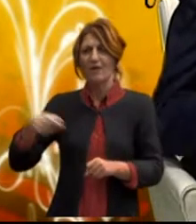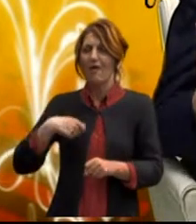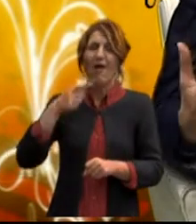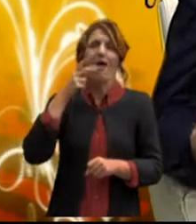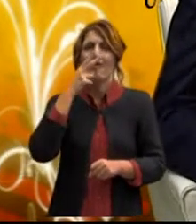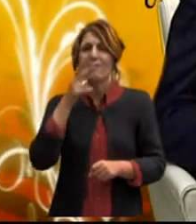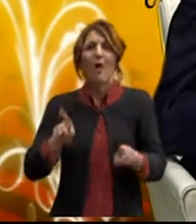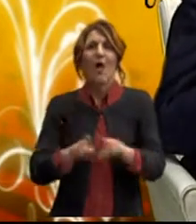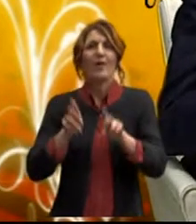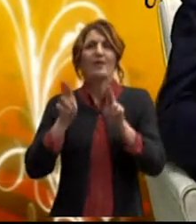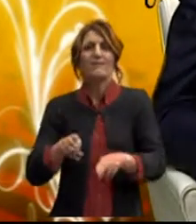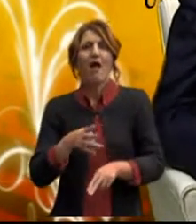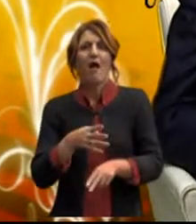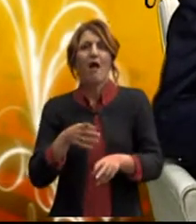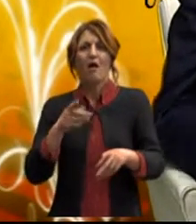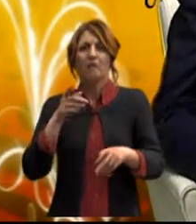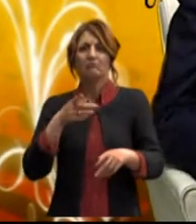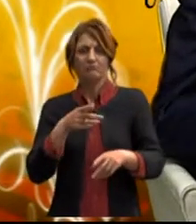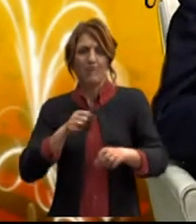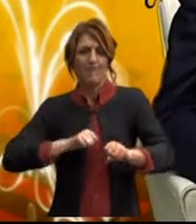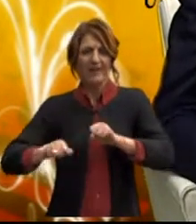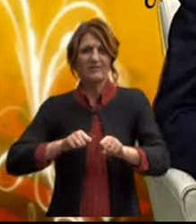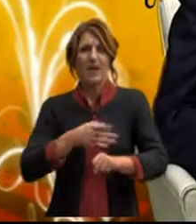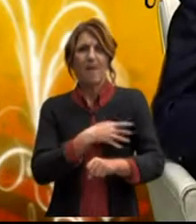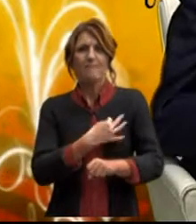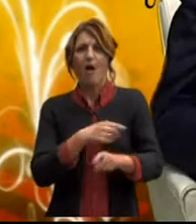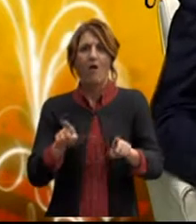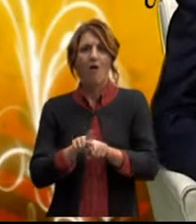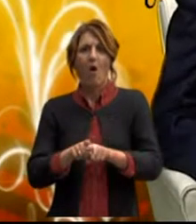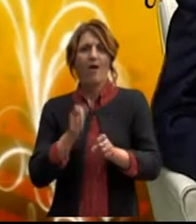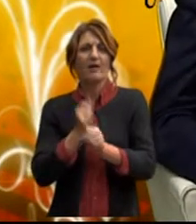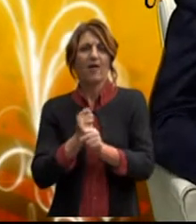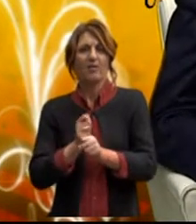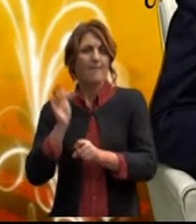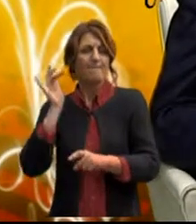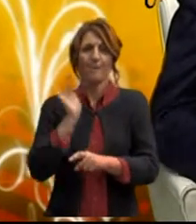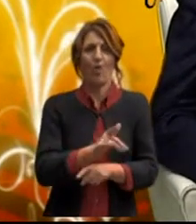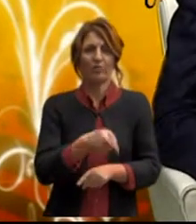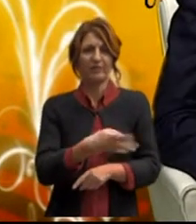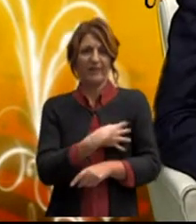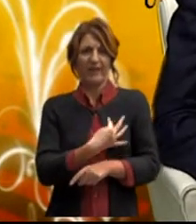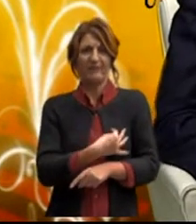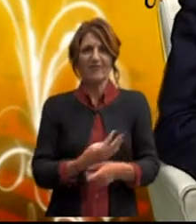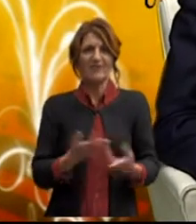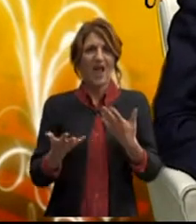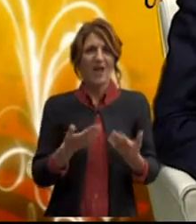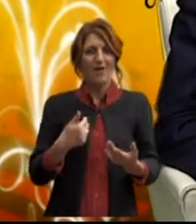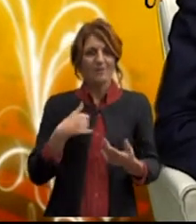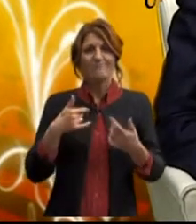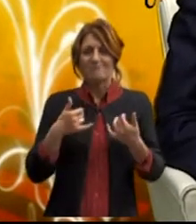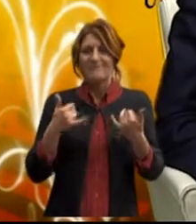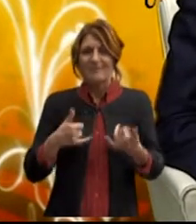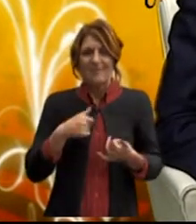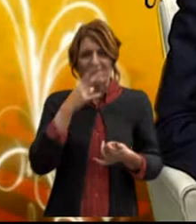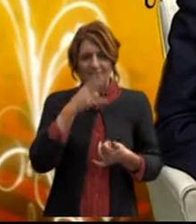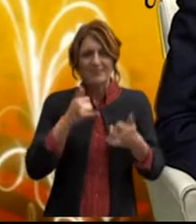da ne znaju što je to autentični hrvatski interes i vrlo često nam zabijaju autogolove i zato mislim da je krajnje vrijeme